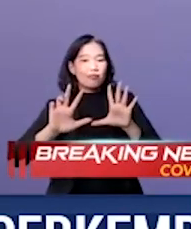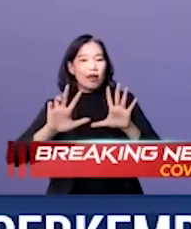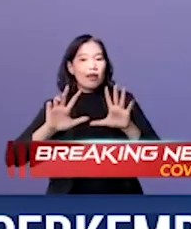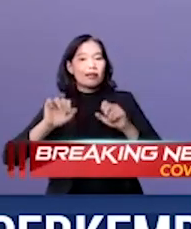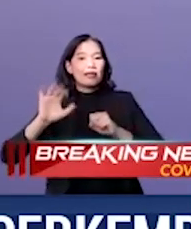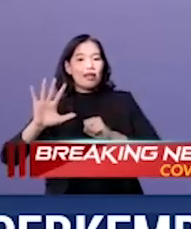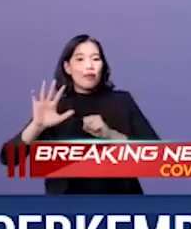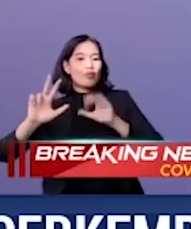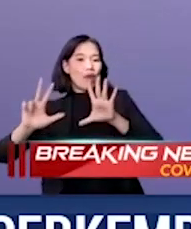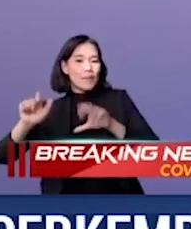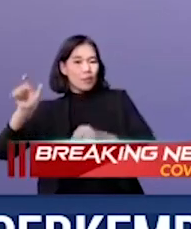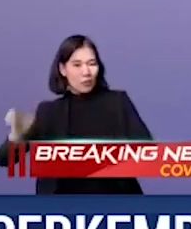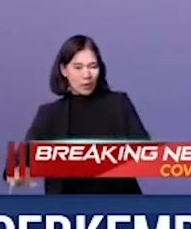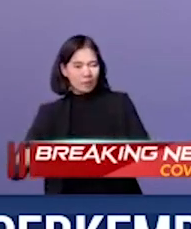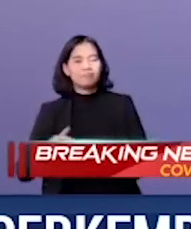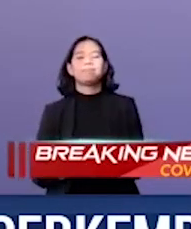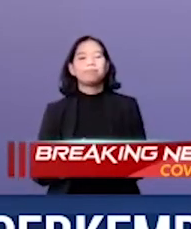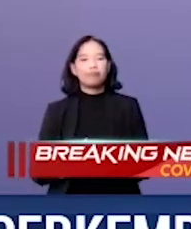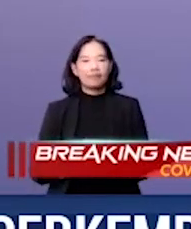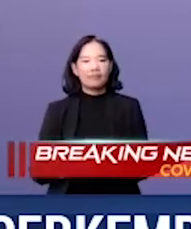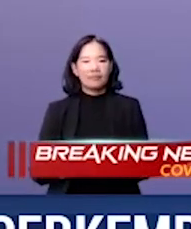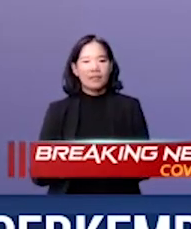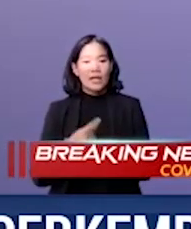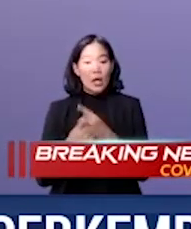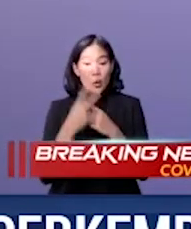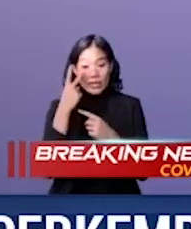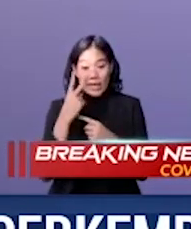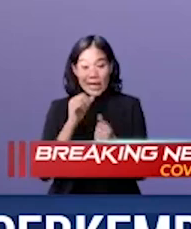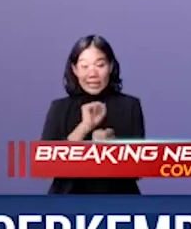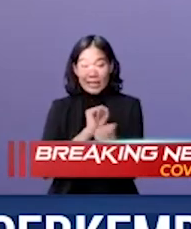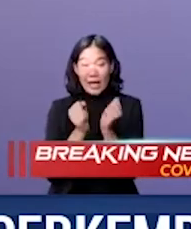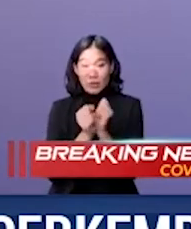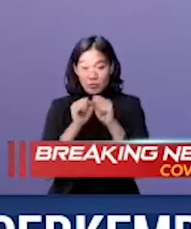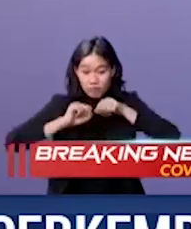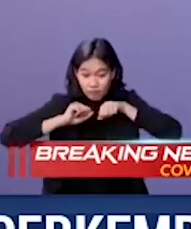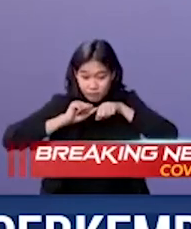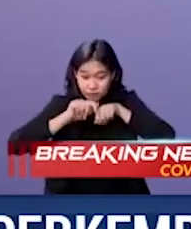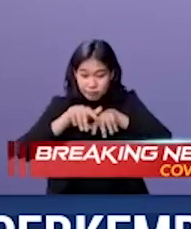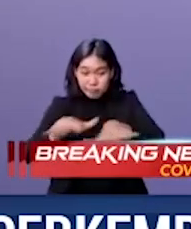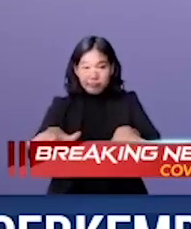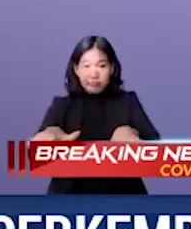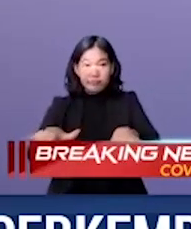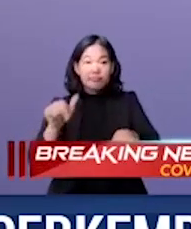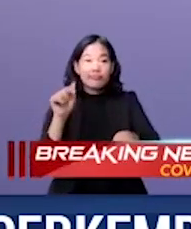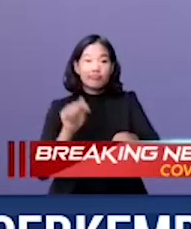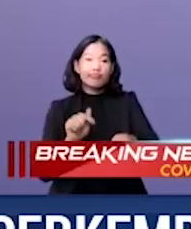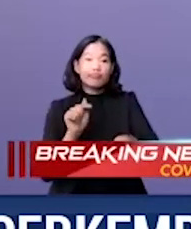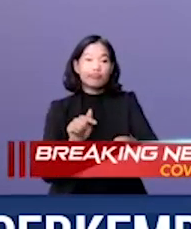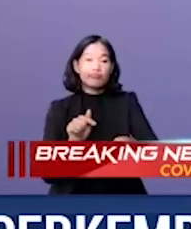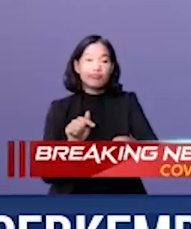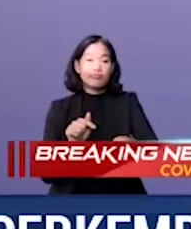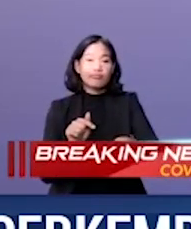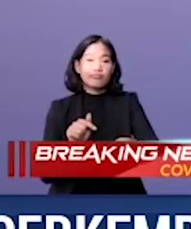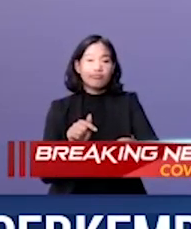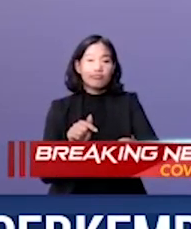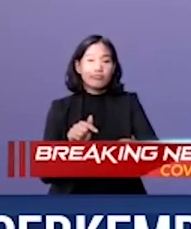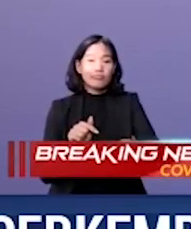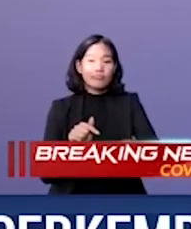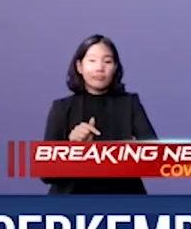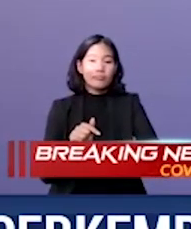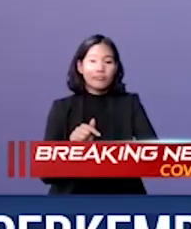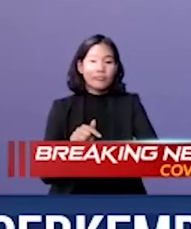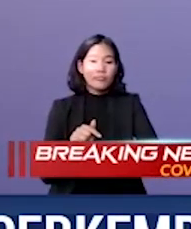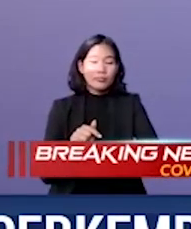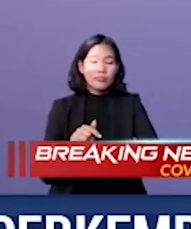64153 panorang kalau kita perhatikan sebaran kasus dari kasus positif yang kita dapatkan di pemeriksaan